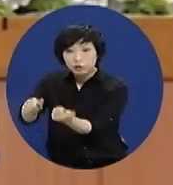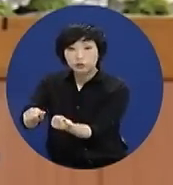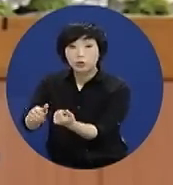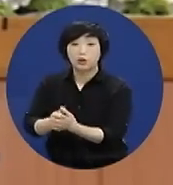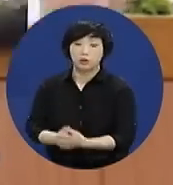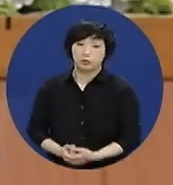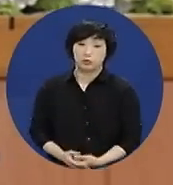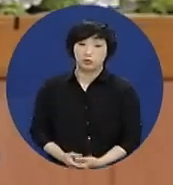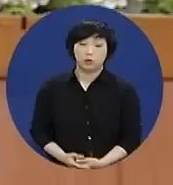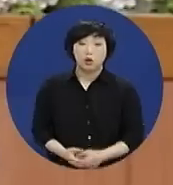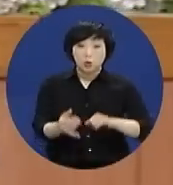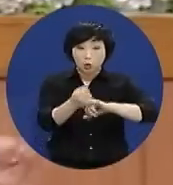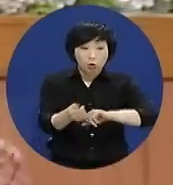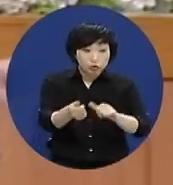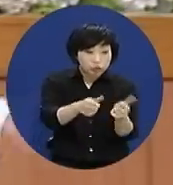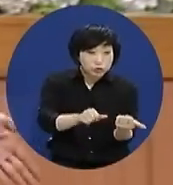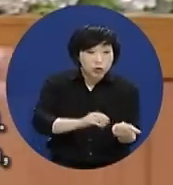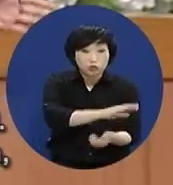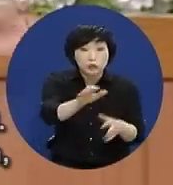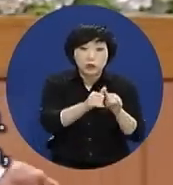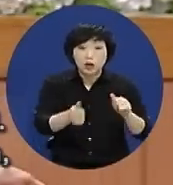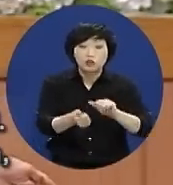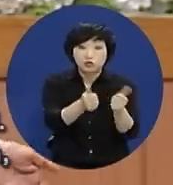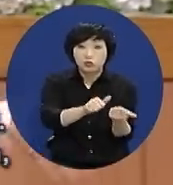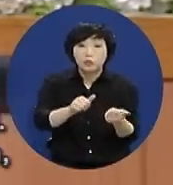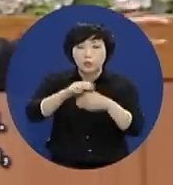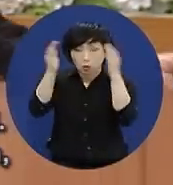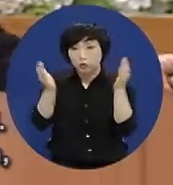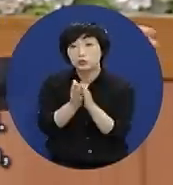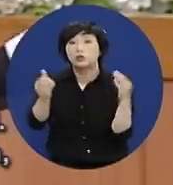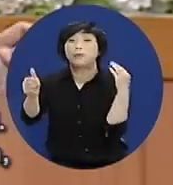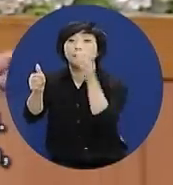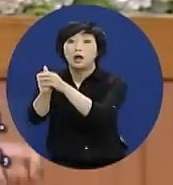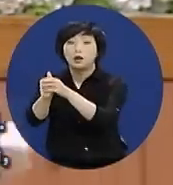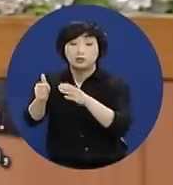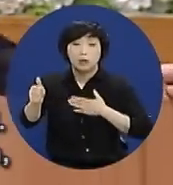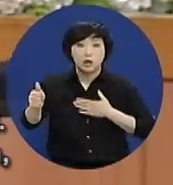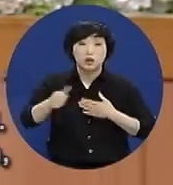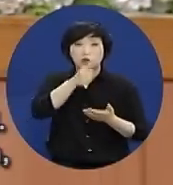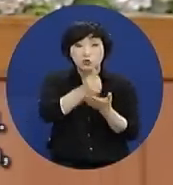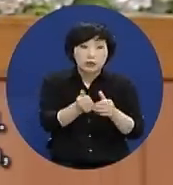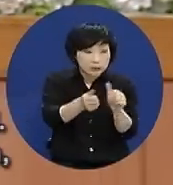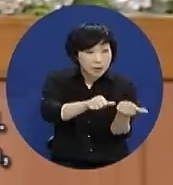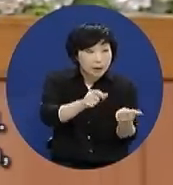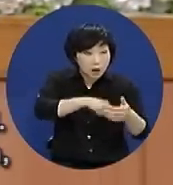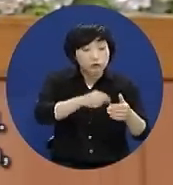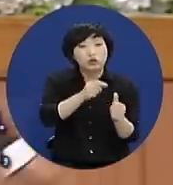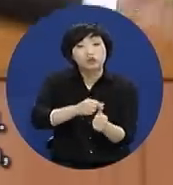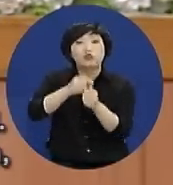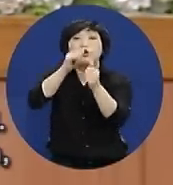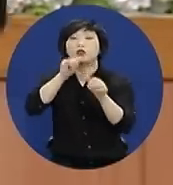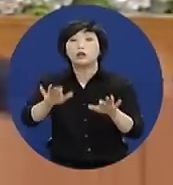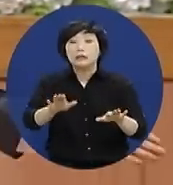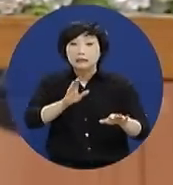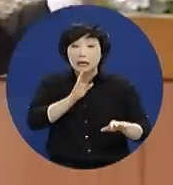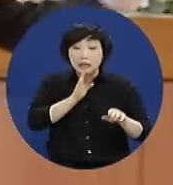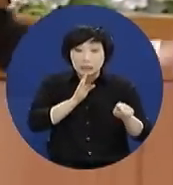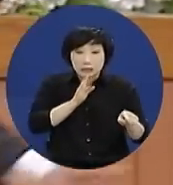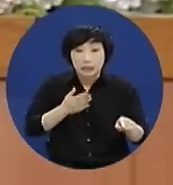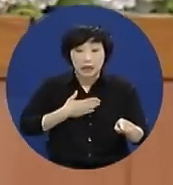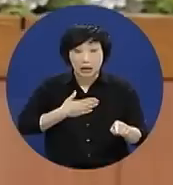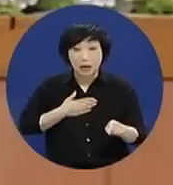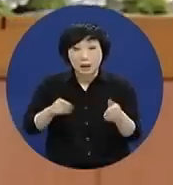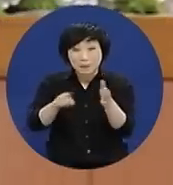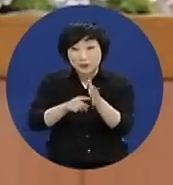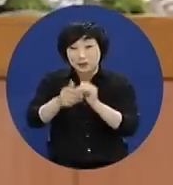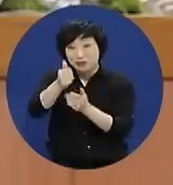血を流して殺して必ず死ぬという死を上々し私を罪と死から救われましたこの事実を